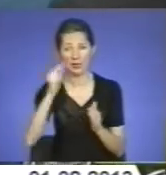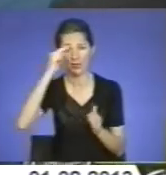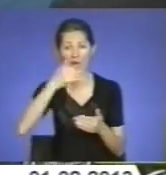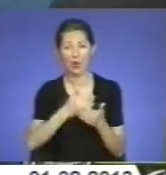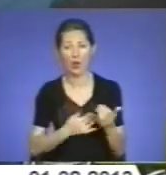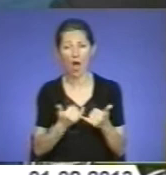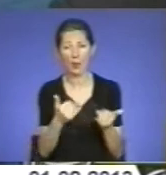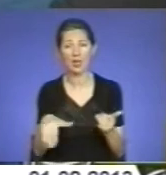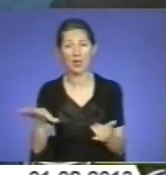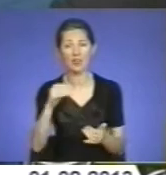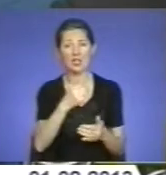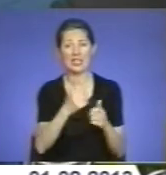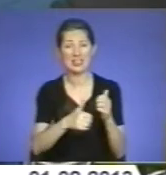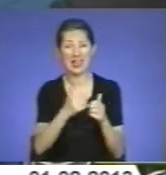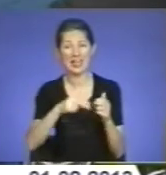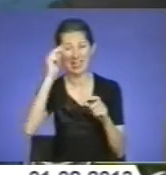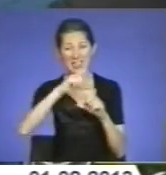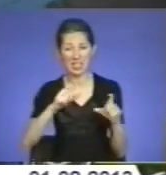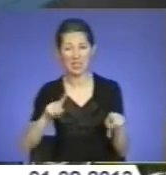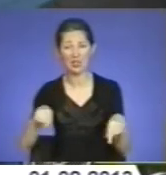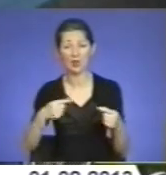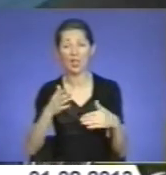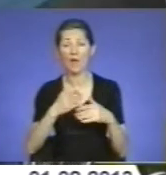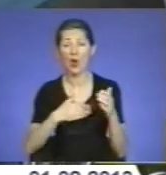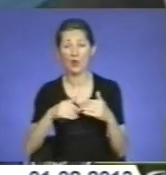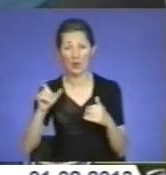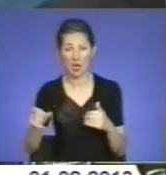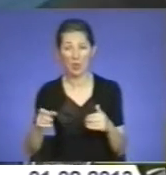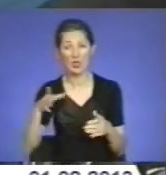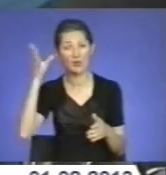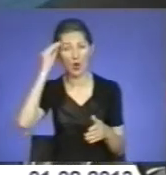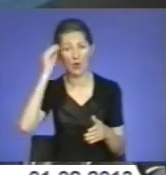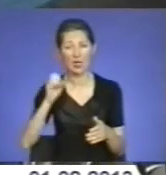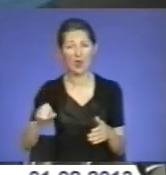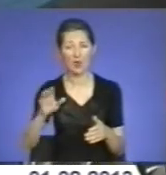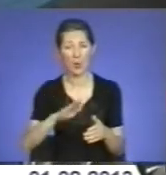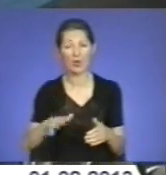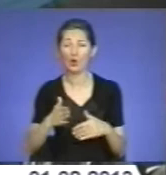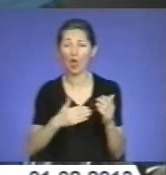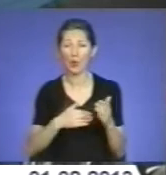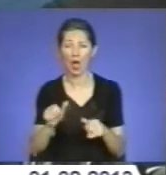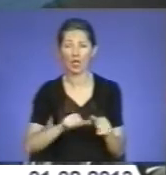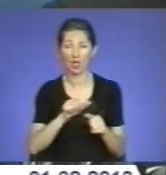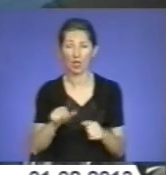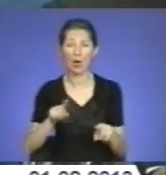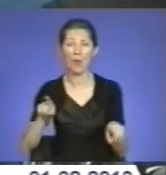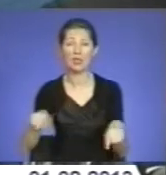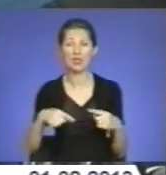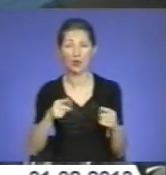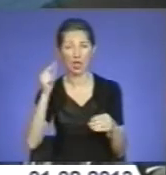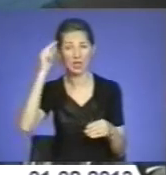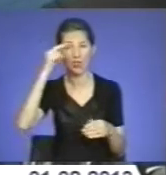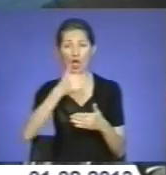шкіл створені фахівцями з урахуванням європейської практики. Зокрема, при створенні